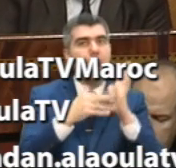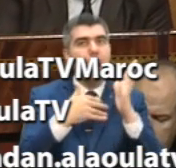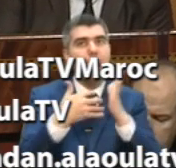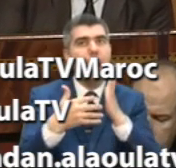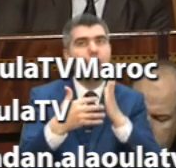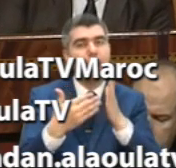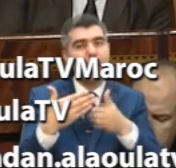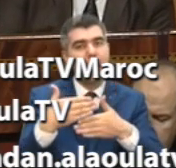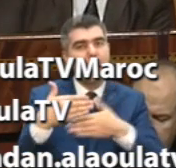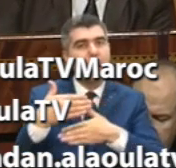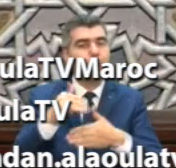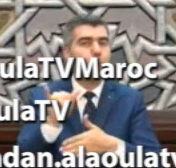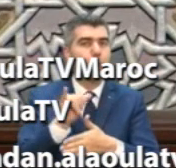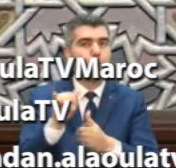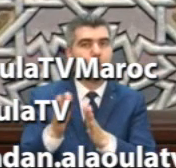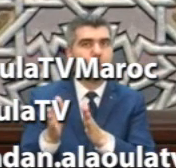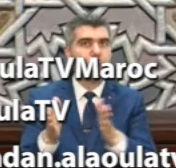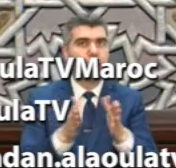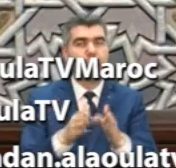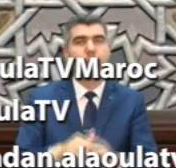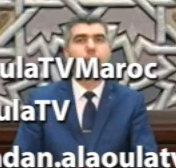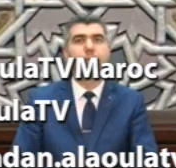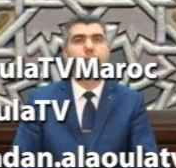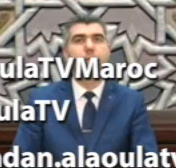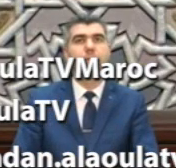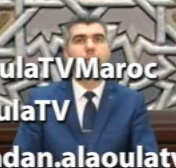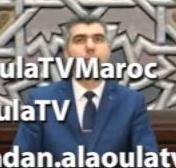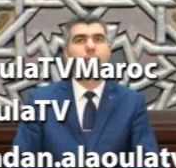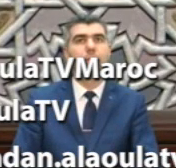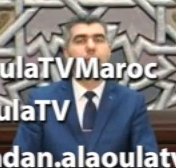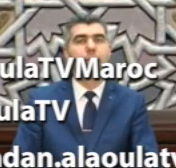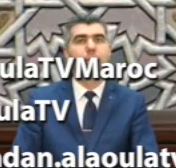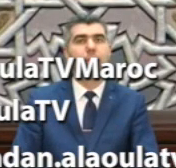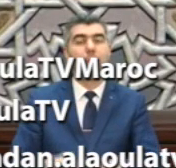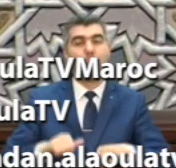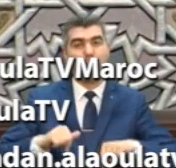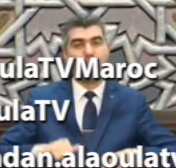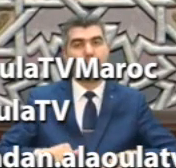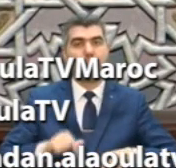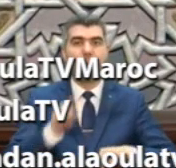إلى حيز الوجود؟ شكرا. تفضل السيدة كاتبة الدولة.